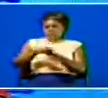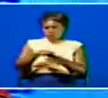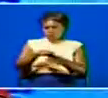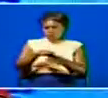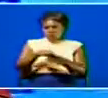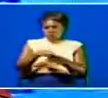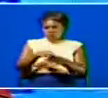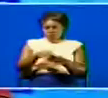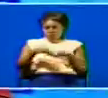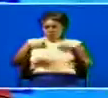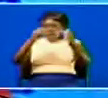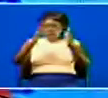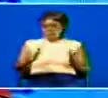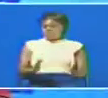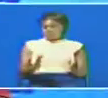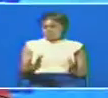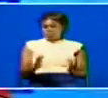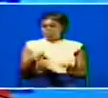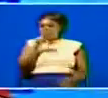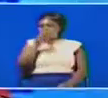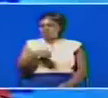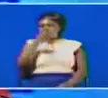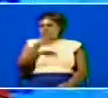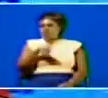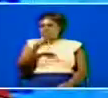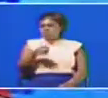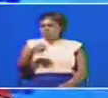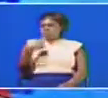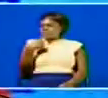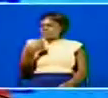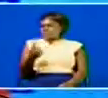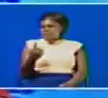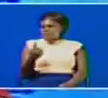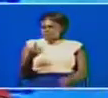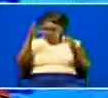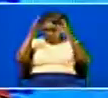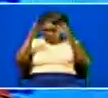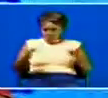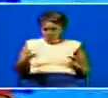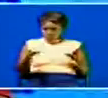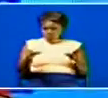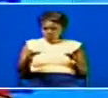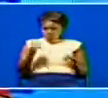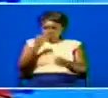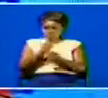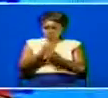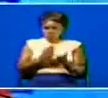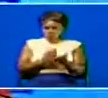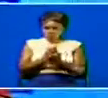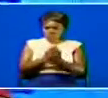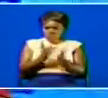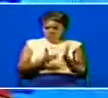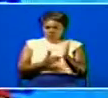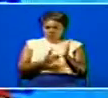maneno yangu, mwenyekiti wa chama hicho kaunti ya Kitui Daktari Kangston Munyoki amesema hatua hiyo ni ya kuhakikisha malengo ya maendeleo ya